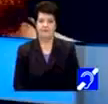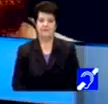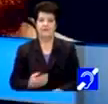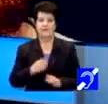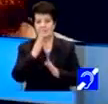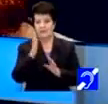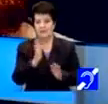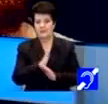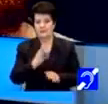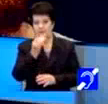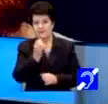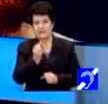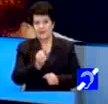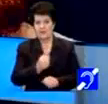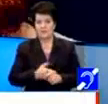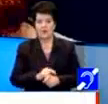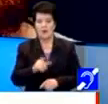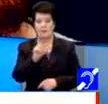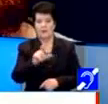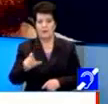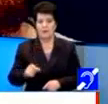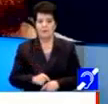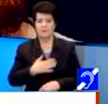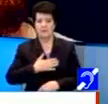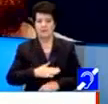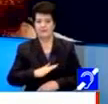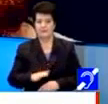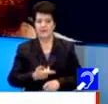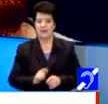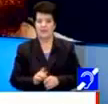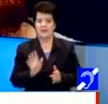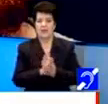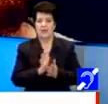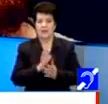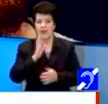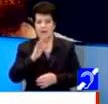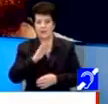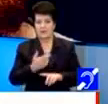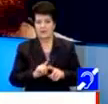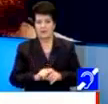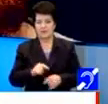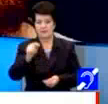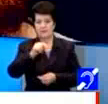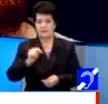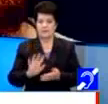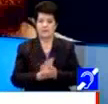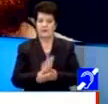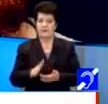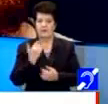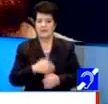Mirosul insuportabil care îi chinuie pe locuitorii orașului Chișinău provine de la stația de epurare care nu este gestionată corespunzător,